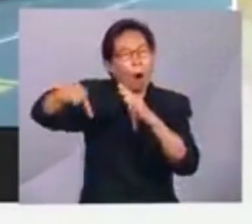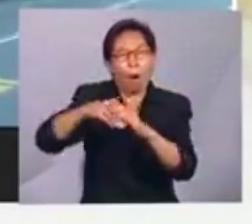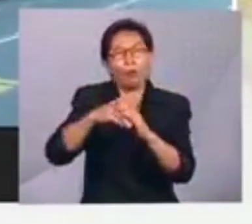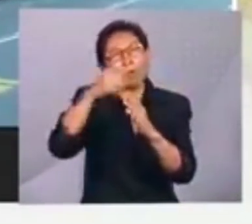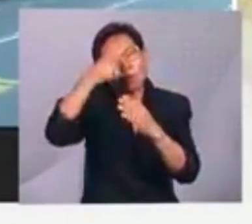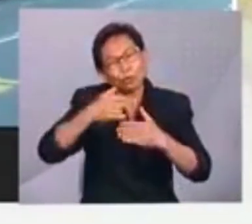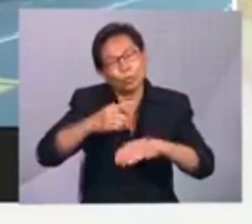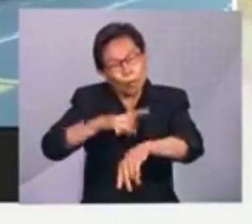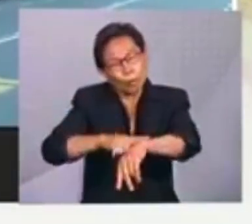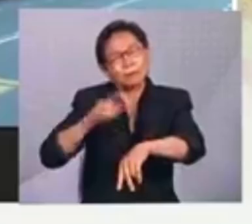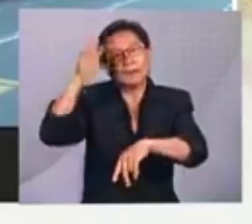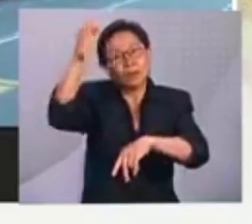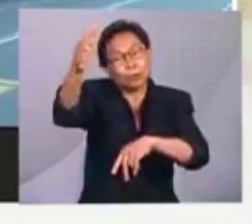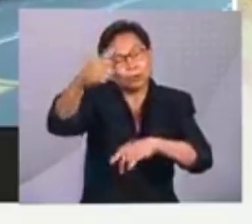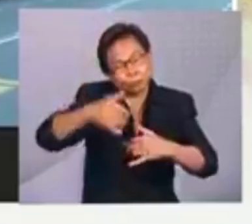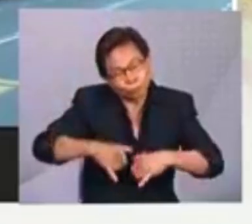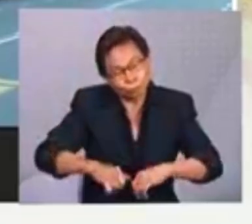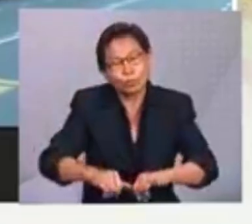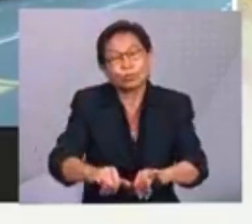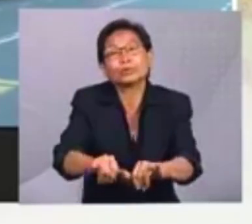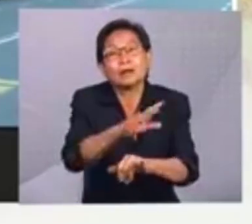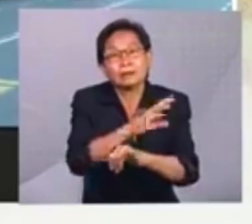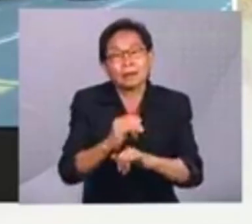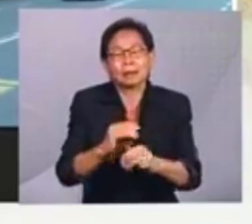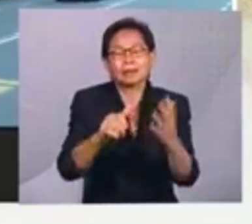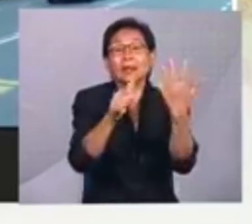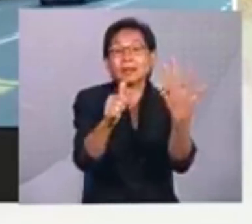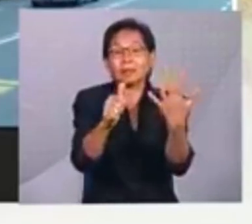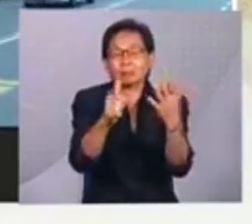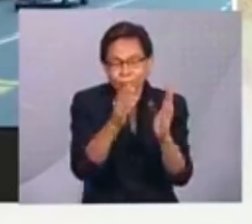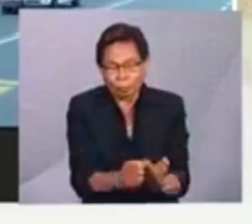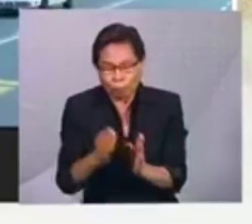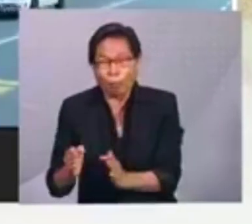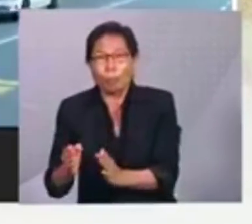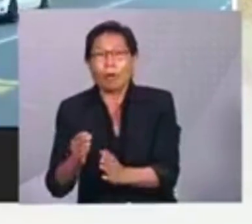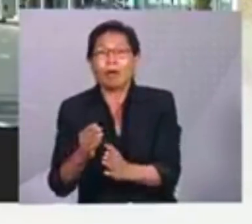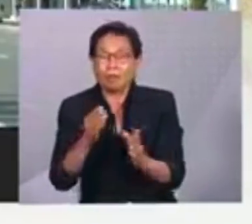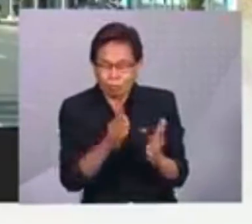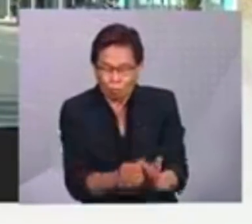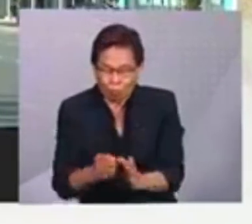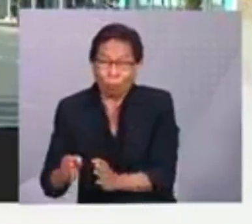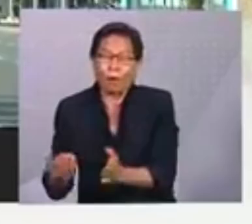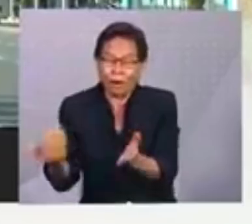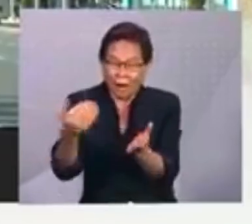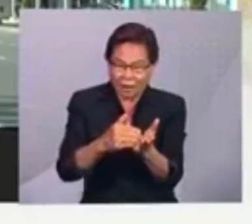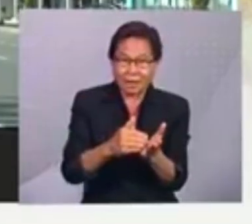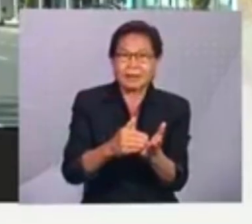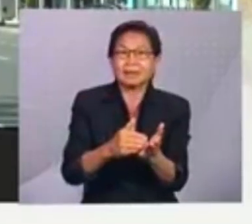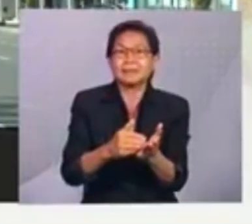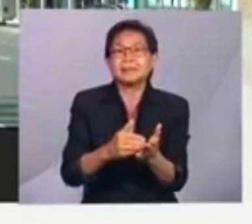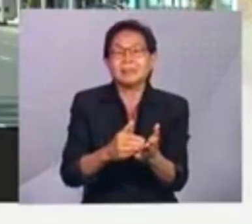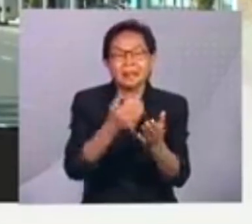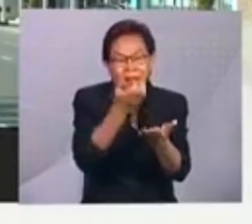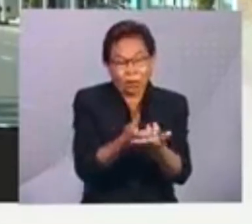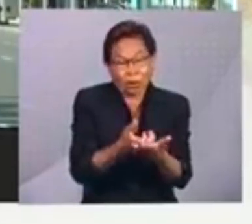masa hadapan dan keenam menyusun smule atau reform struktur ekonomi untuk